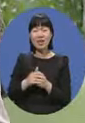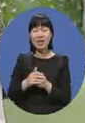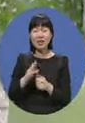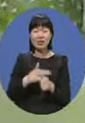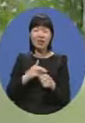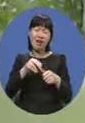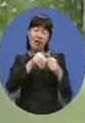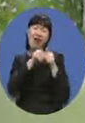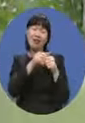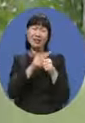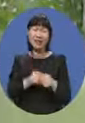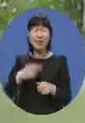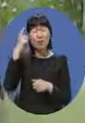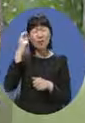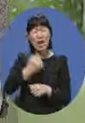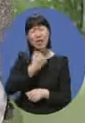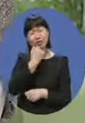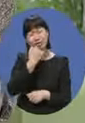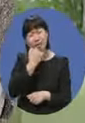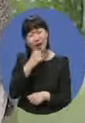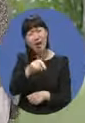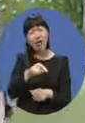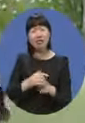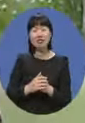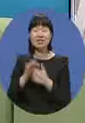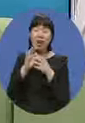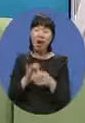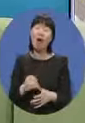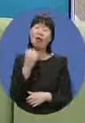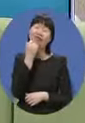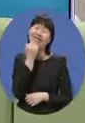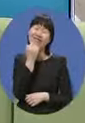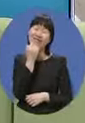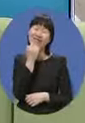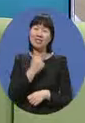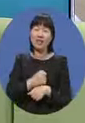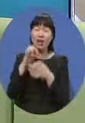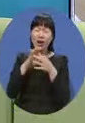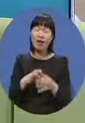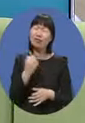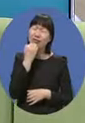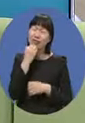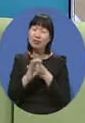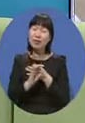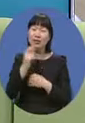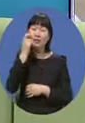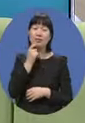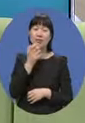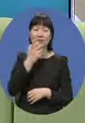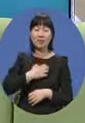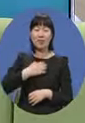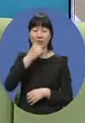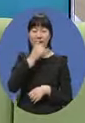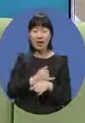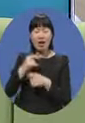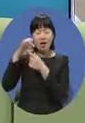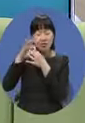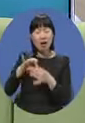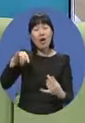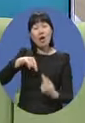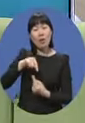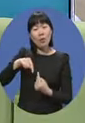선생님이 흔들어도 왜 웃냐고 왜 그렇죠 아 이거 계속 웃으면 이게 정말 슬픈 건데요 세 번째 계속 변명을